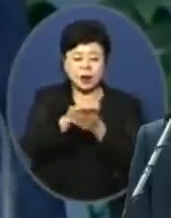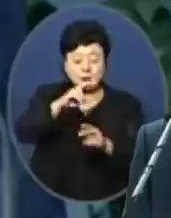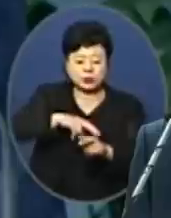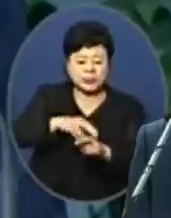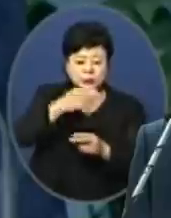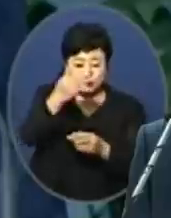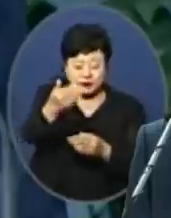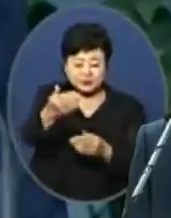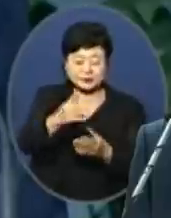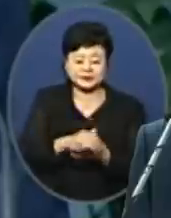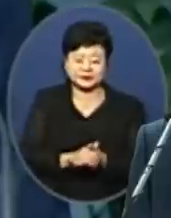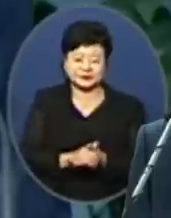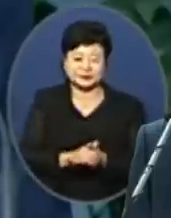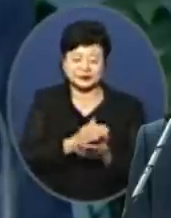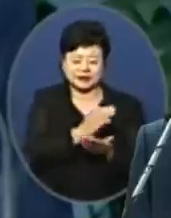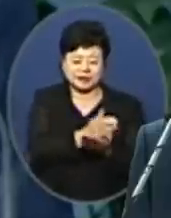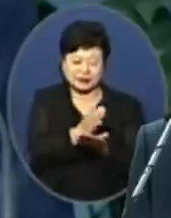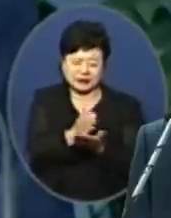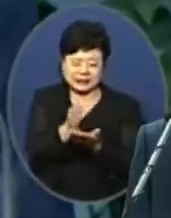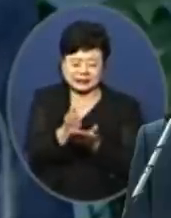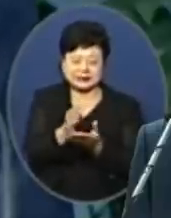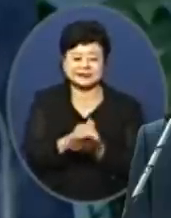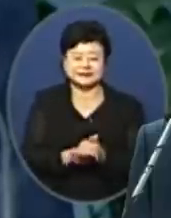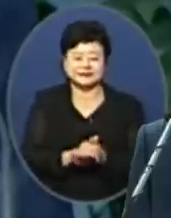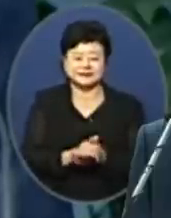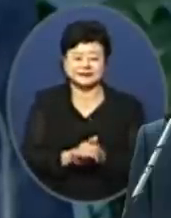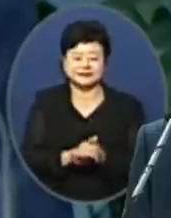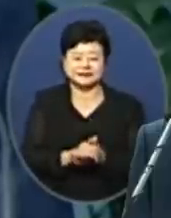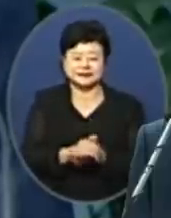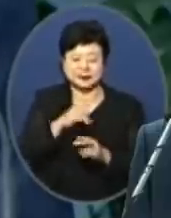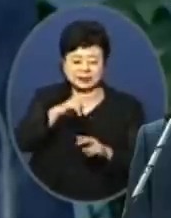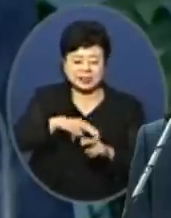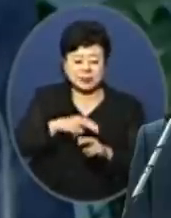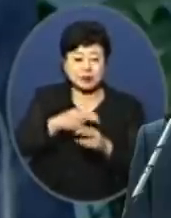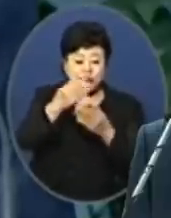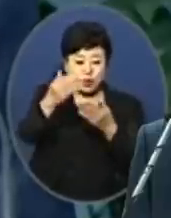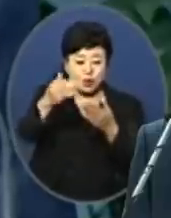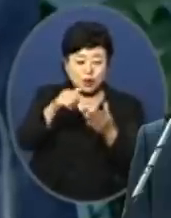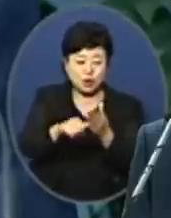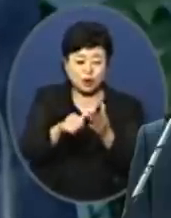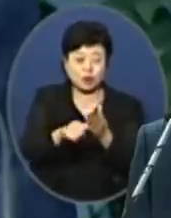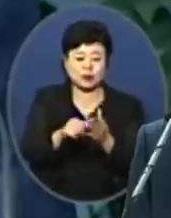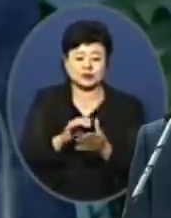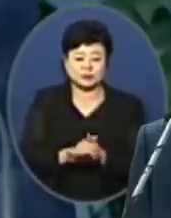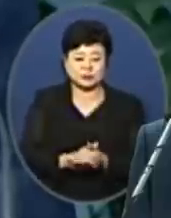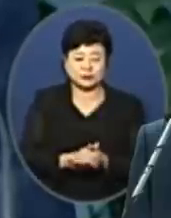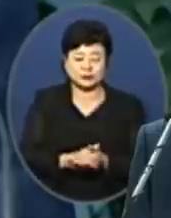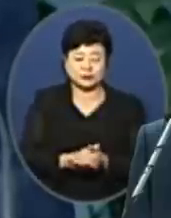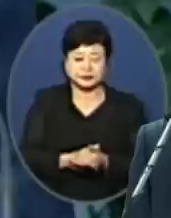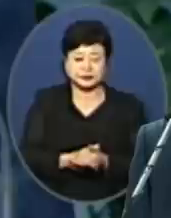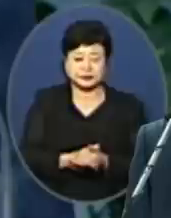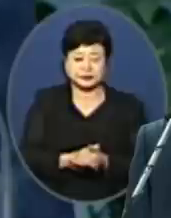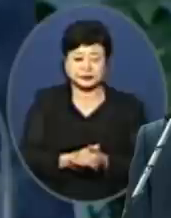화목제물, 이러한 여러 가지 제물로 소나 염소나